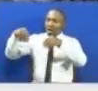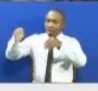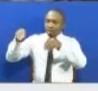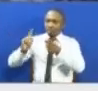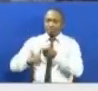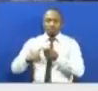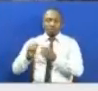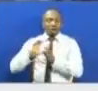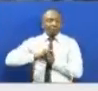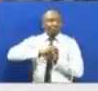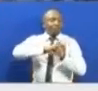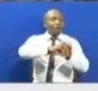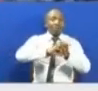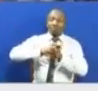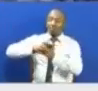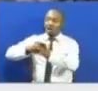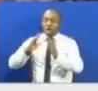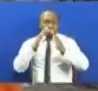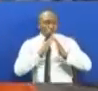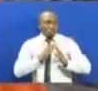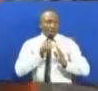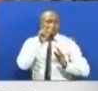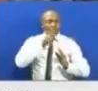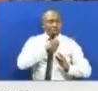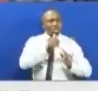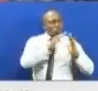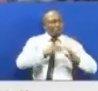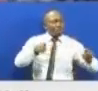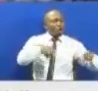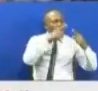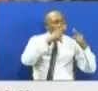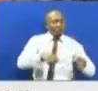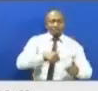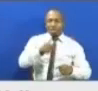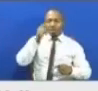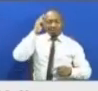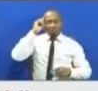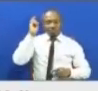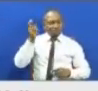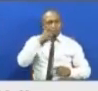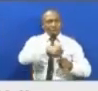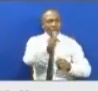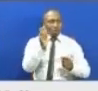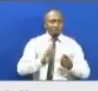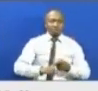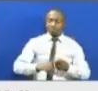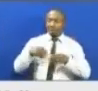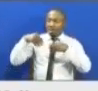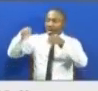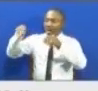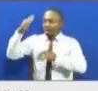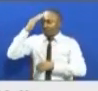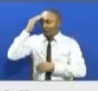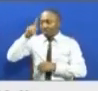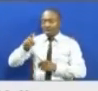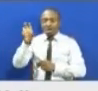sana nani wenye nyumba sana kwa gakorofi. Ya ajali ya nakupeleka tu, utaenda kujua mwenyewe huko. Dalali ndo anajua kwamba nani anatafuta chumba na kwa